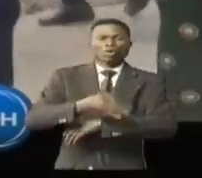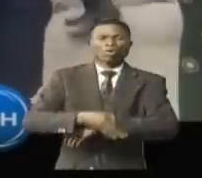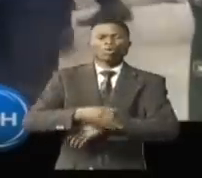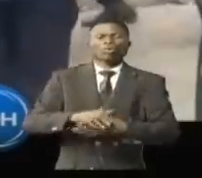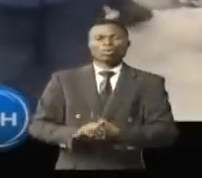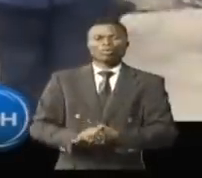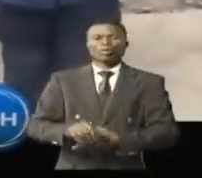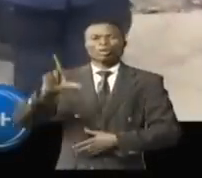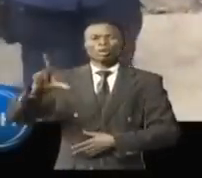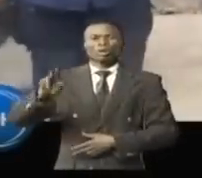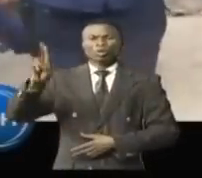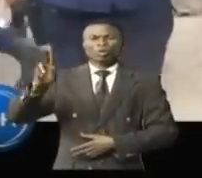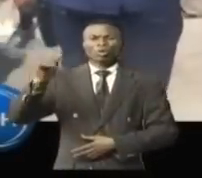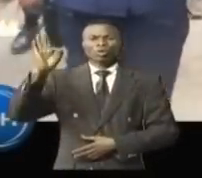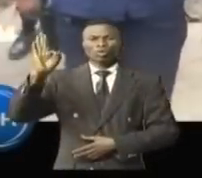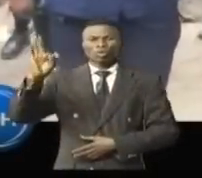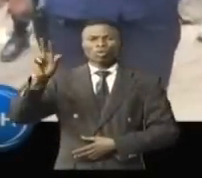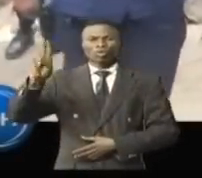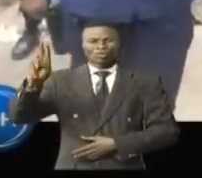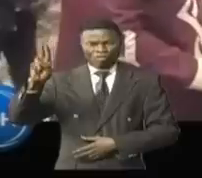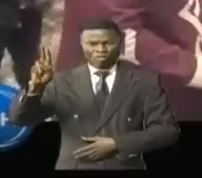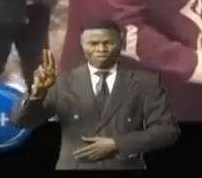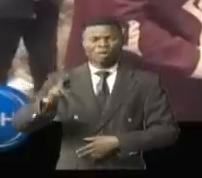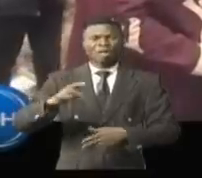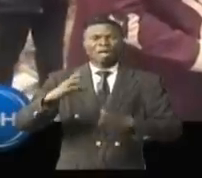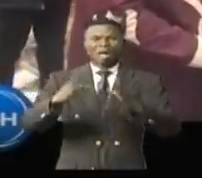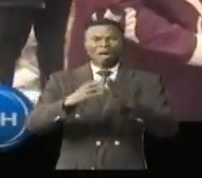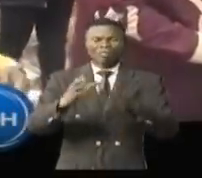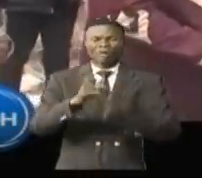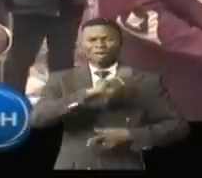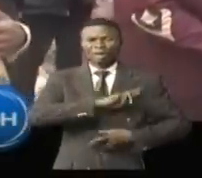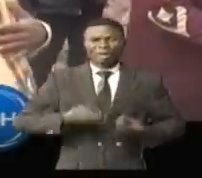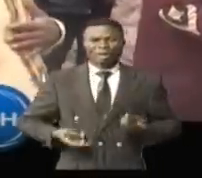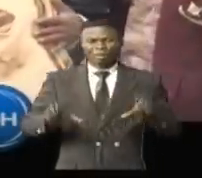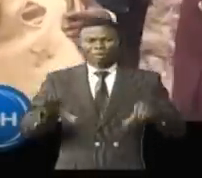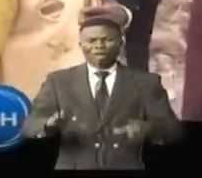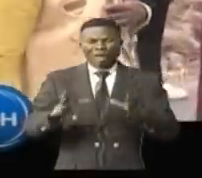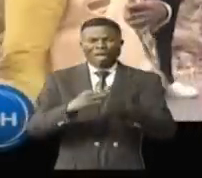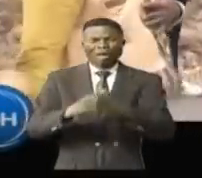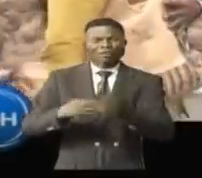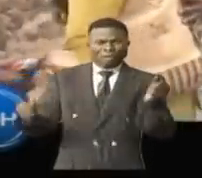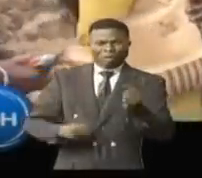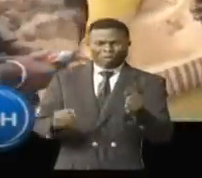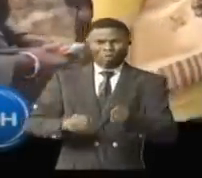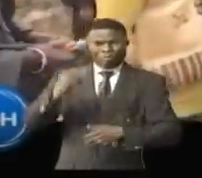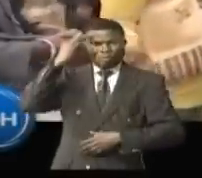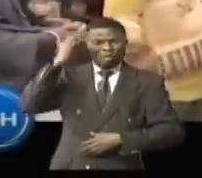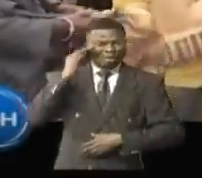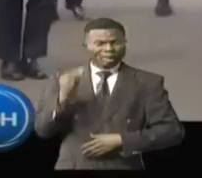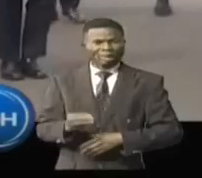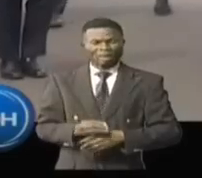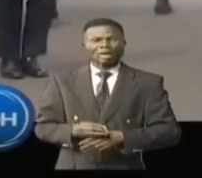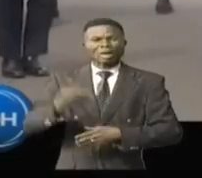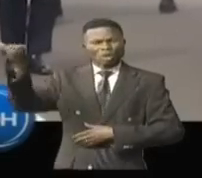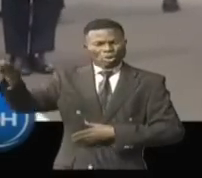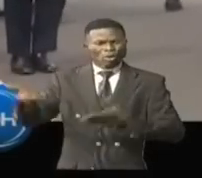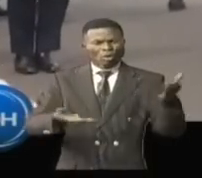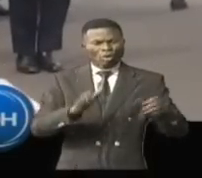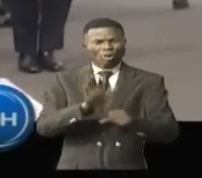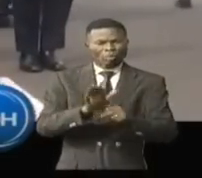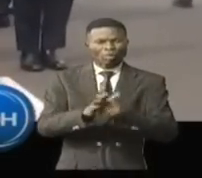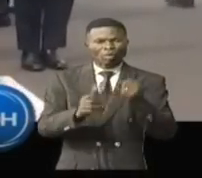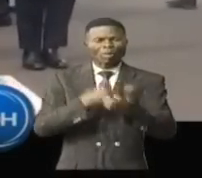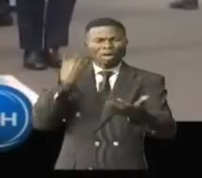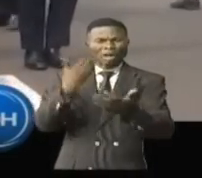démocratique du Congo et l'Angola. Le vice-premier ministre, ministre de l'Intérieur et Sécurité, qui reçoit ce jour une aide d'honneur à son arrivée